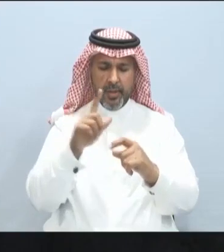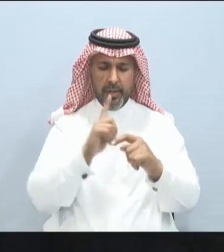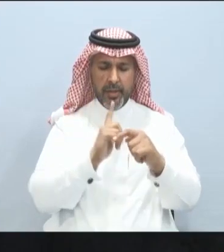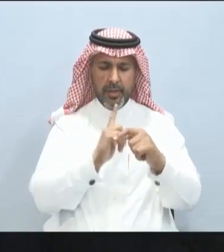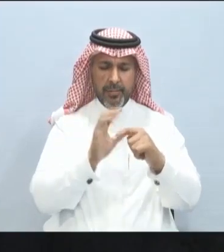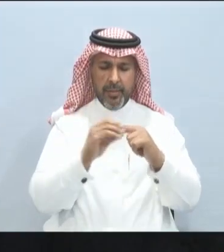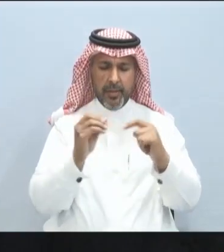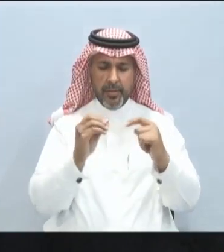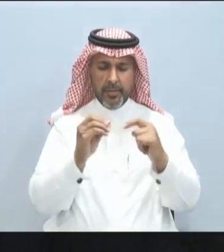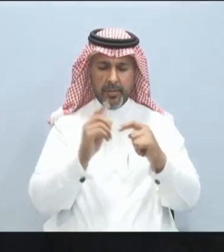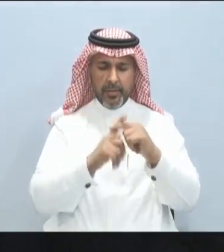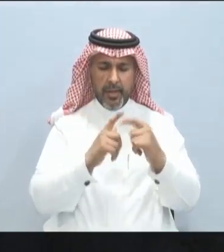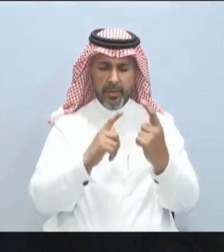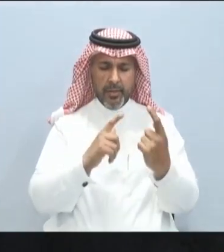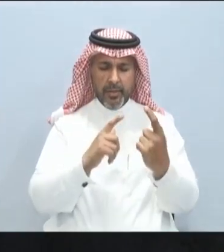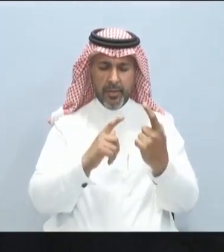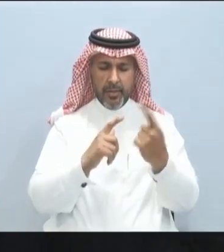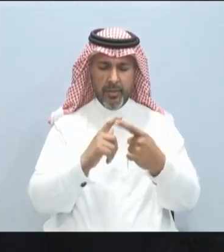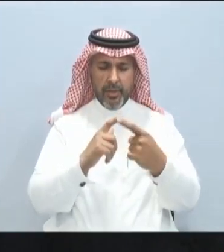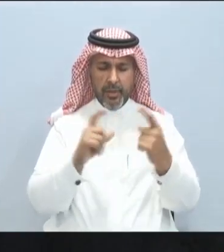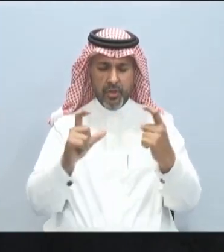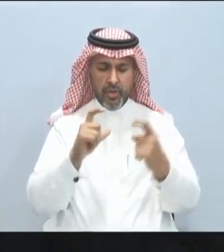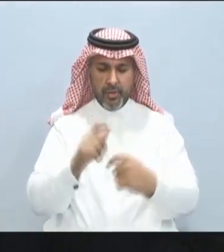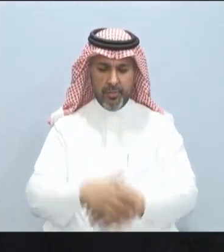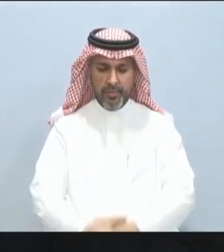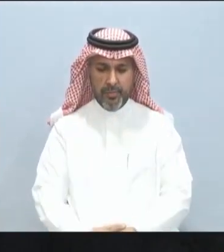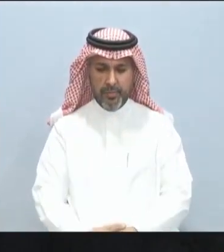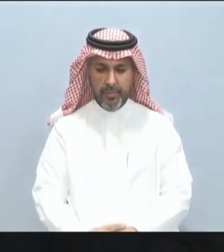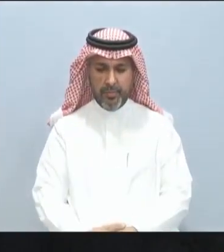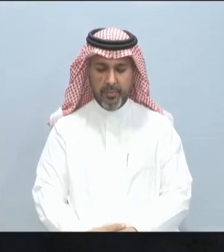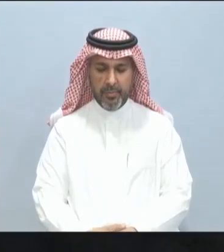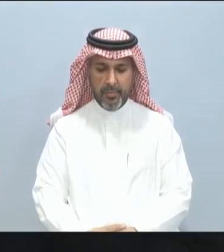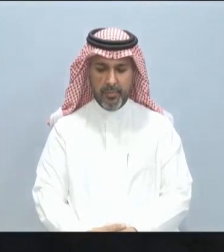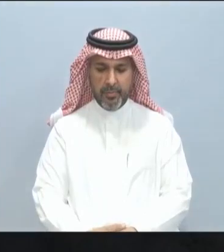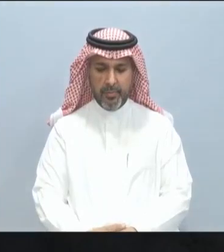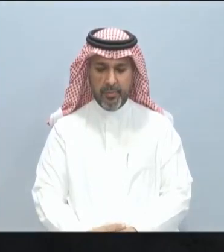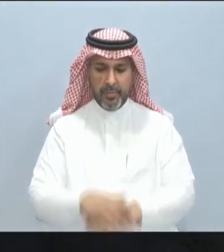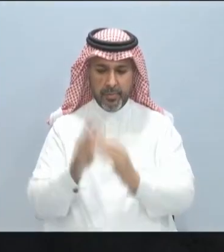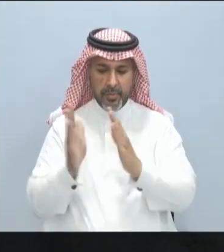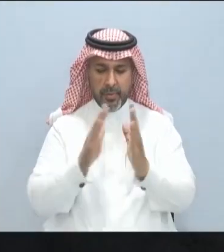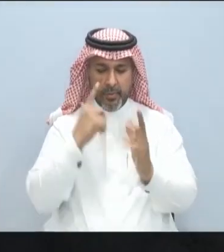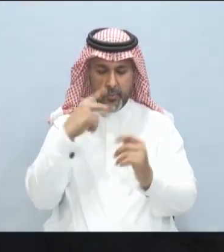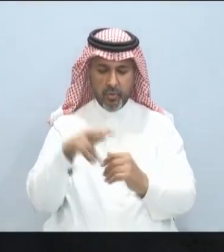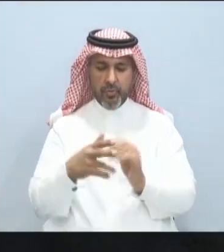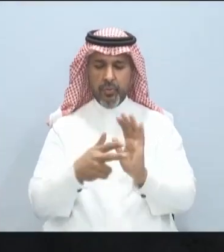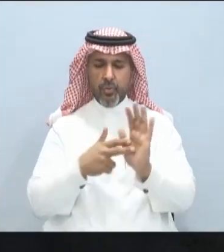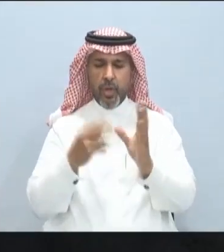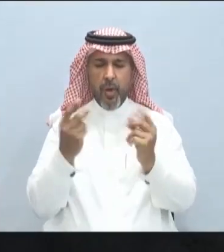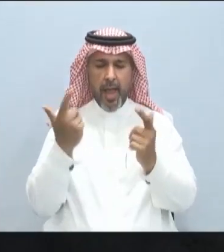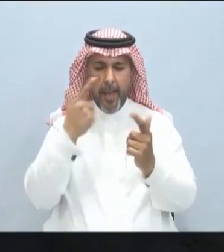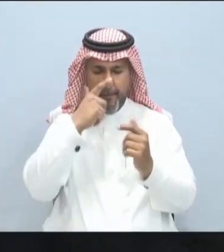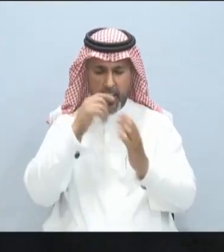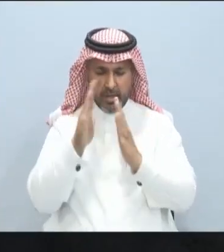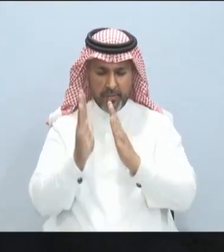6 لام ناقص 11 لم ننتهي من الحلقه قمنا بالتحليل فقط الان سنبحث عن حل هذه